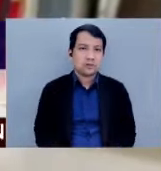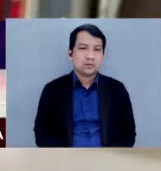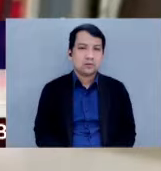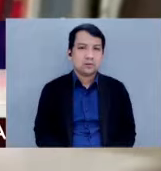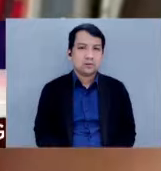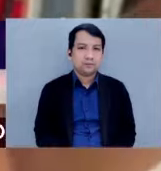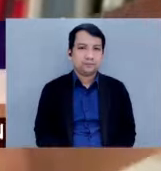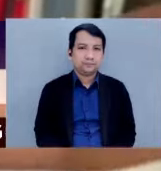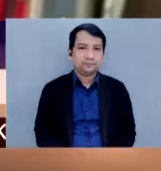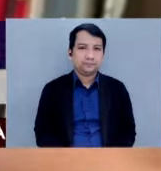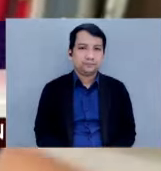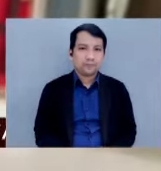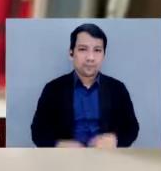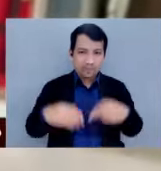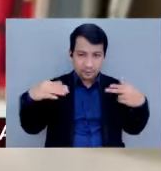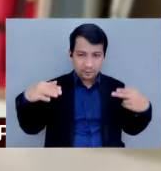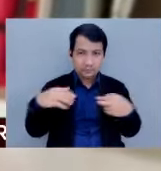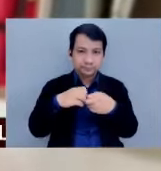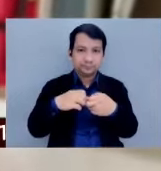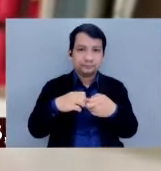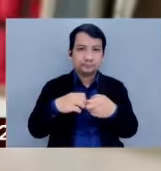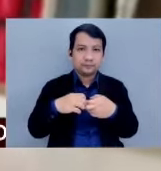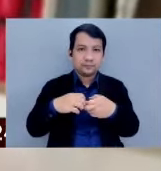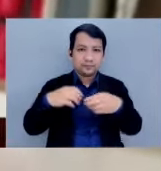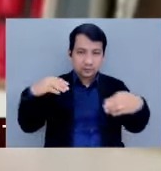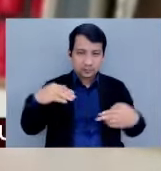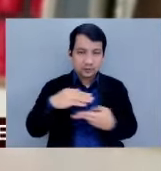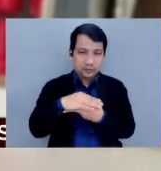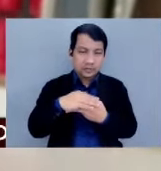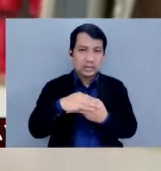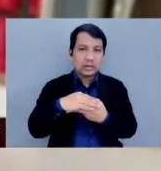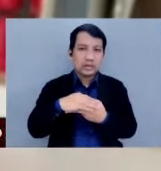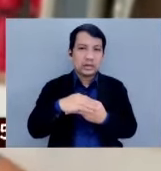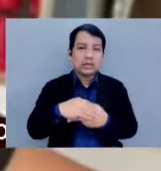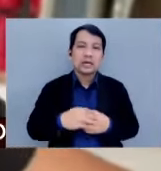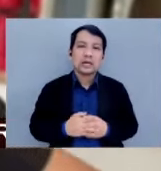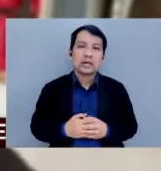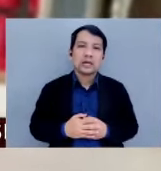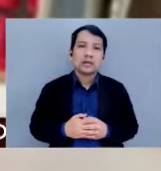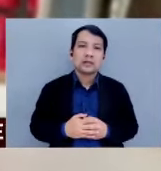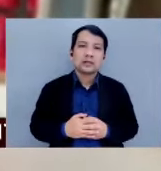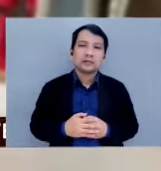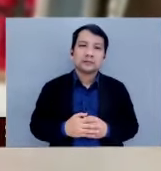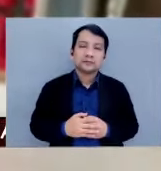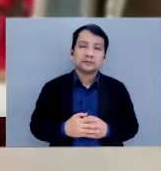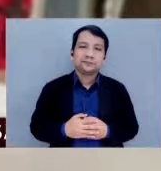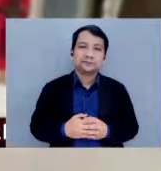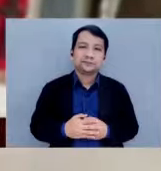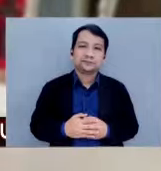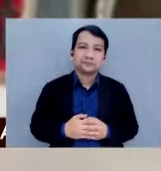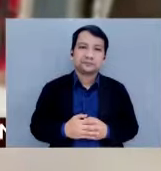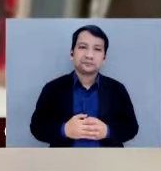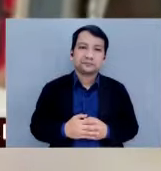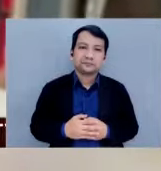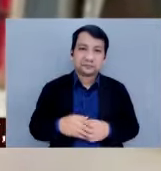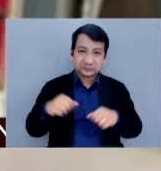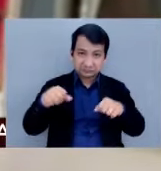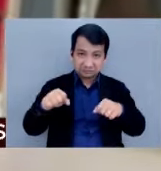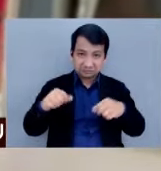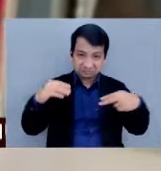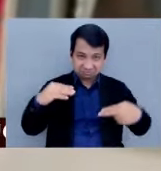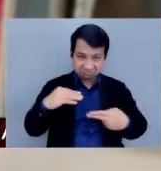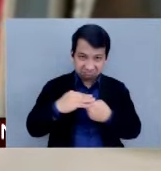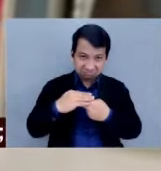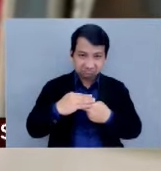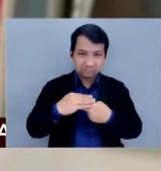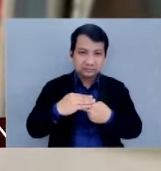sumalpo siguro yun na yung driver na pumasok sa ilalim.